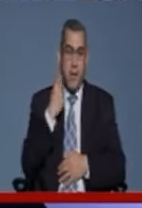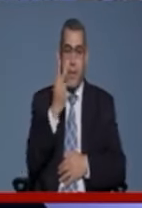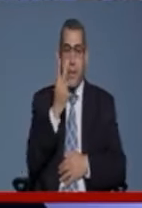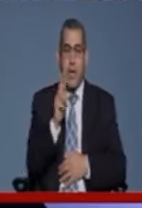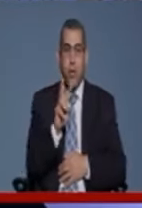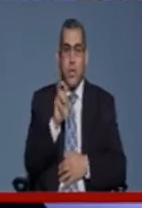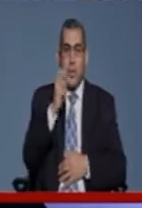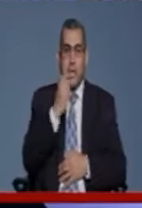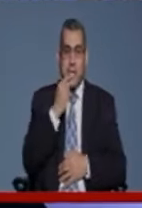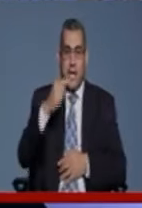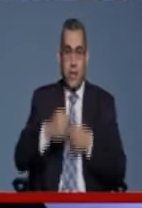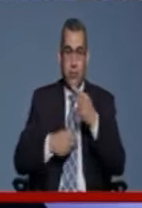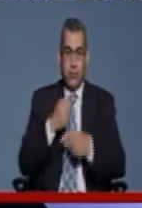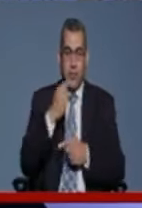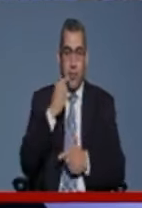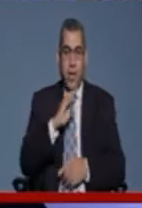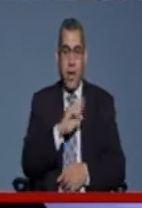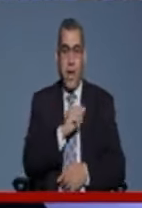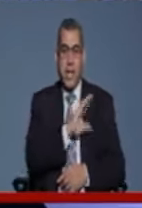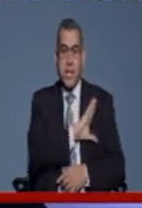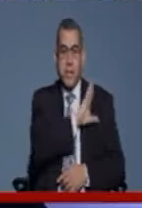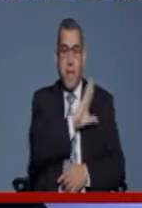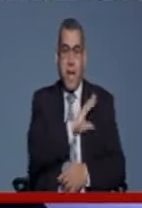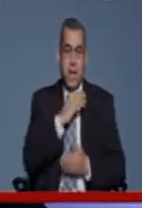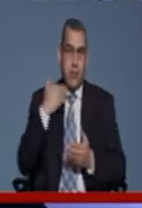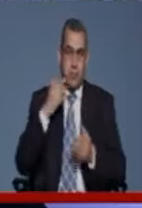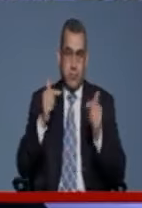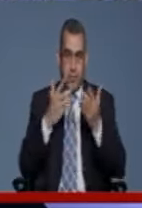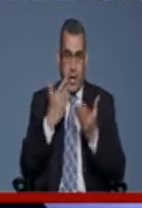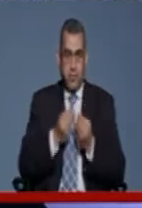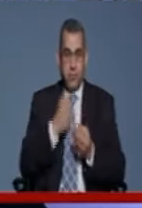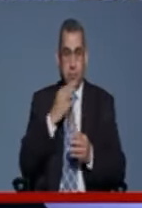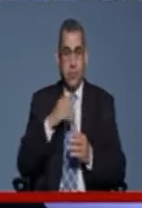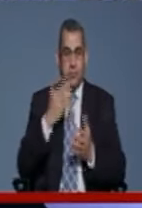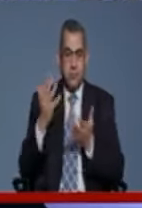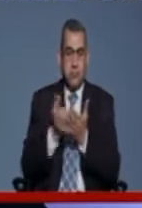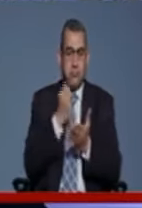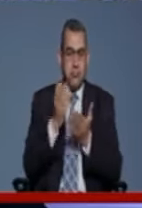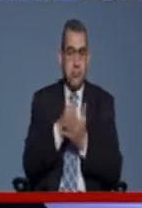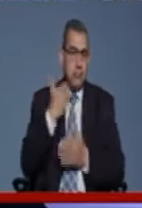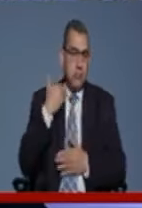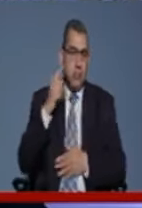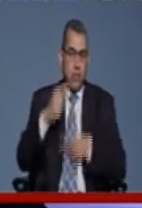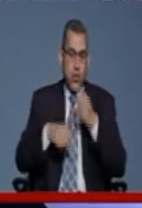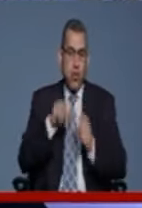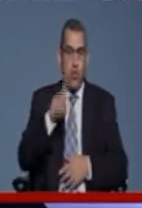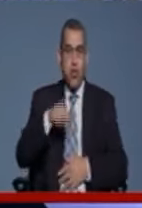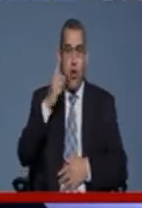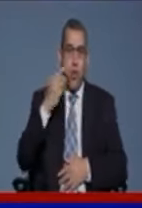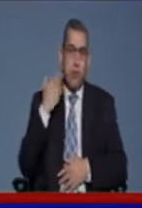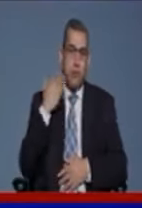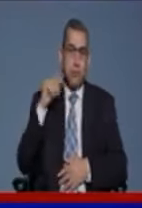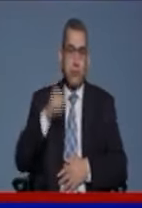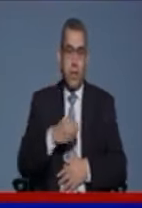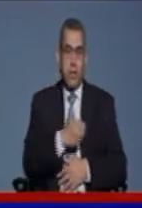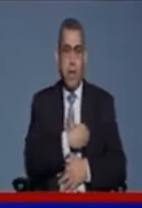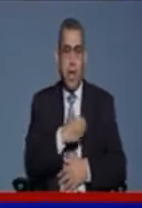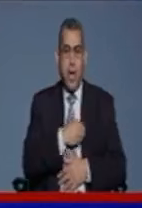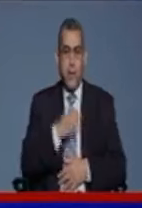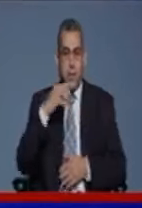لمعركة الإسماعيلية المجيدة، التي نستعيد فيها مشاهد يوم خالد في ضمير الأمة